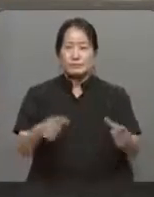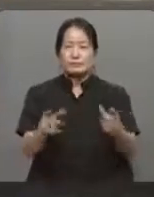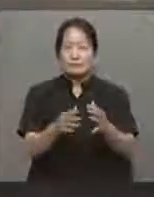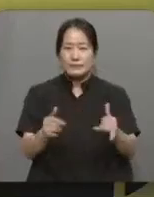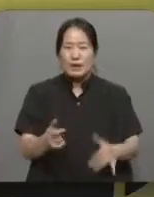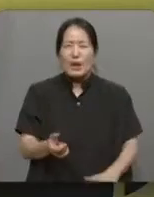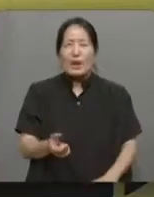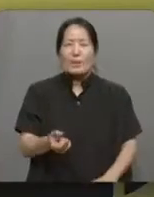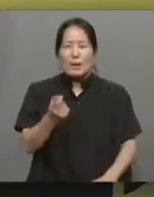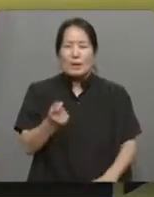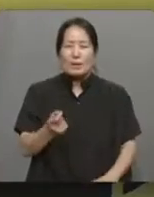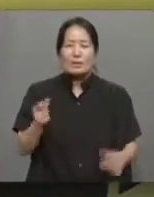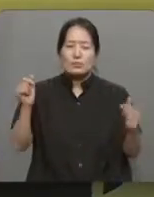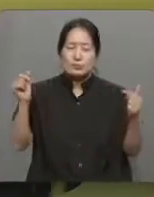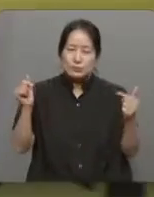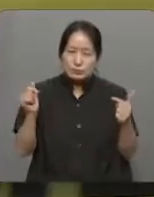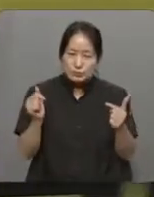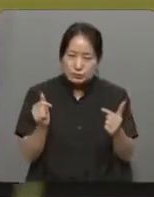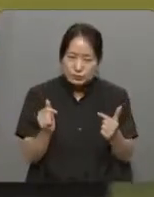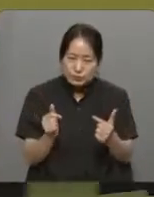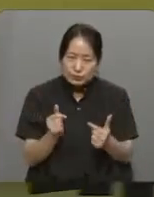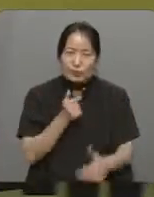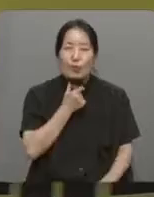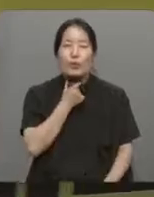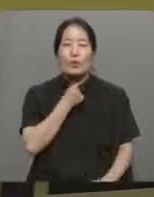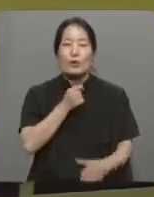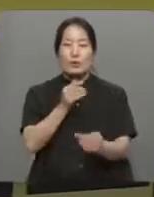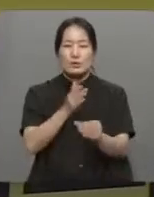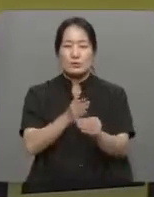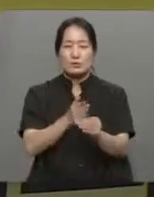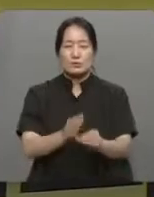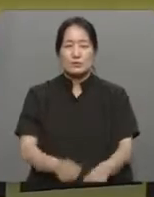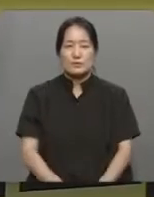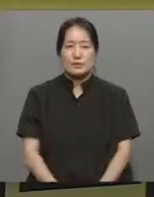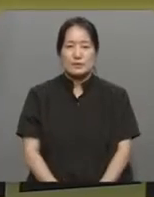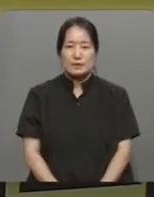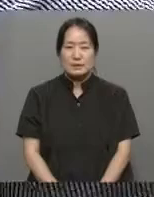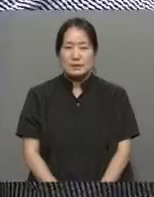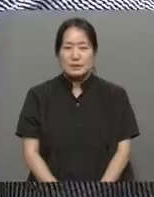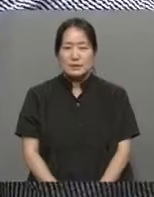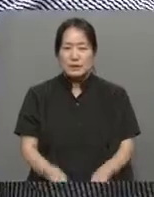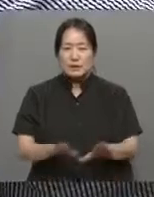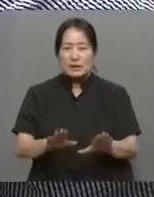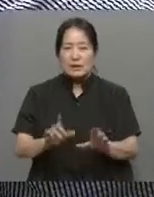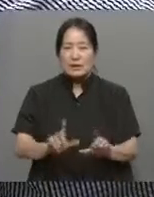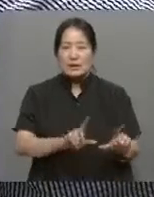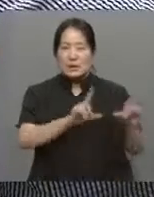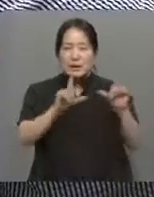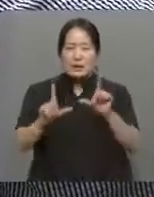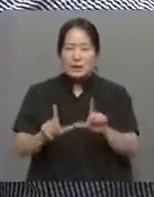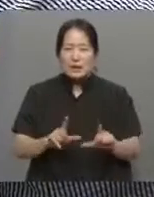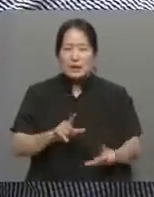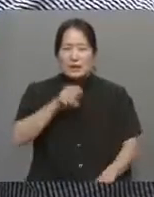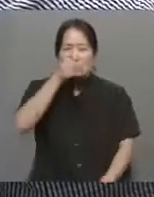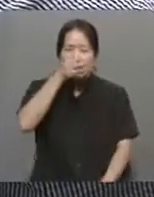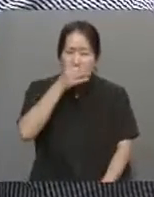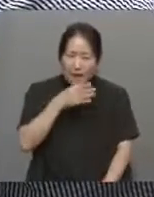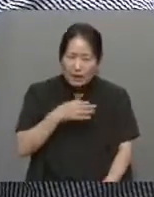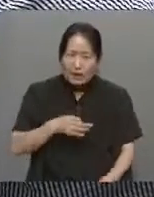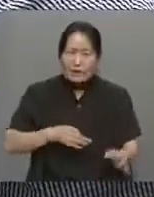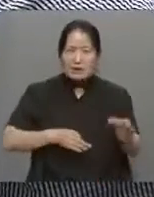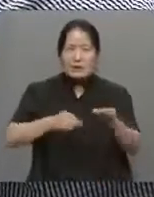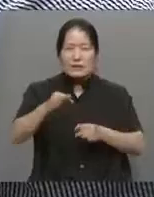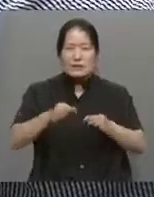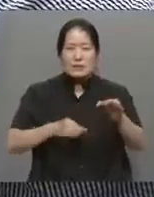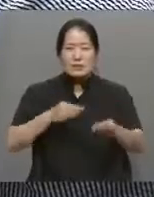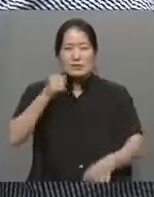주민들은 빨리 진정되기만을 바랄 뿐입니다. 잘 가는 게 곤란하고 뭐 장사도 할 수 없고 하니까 참